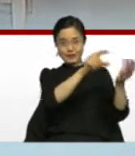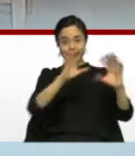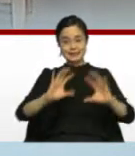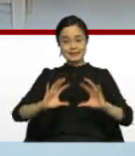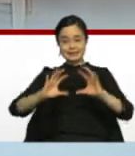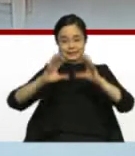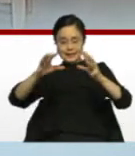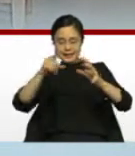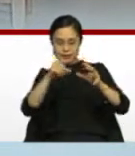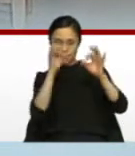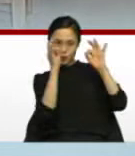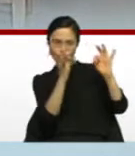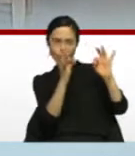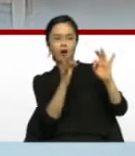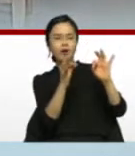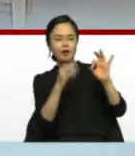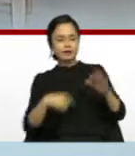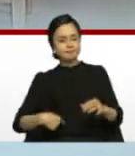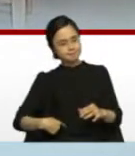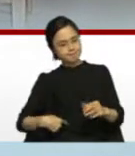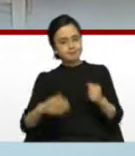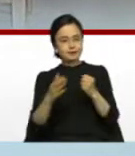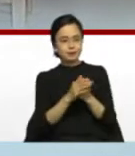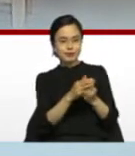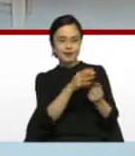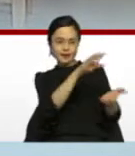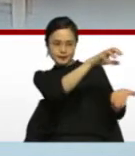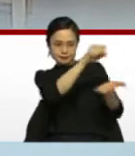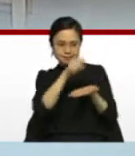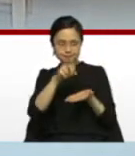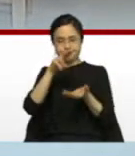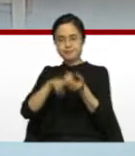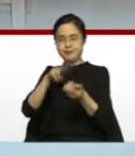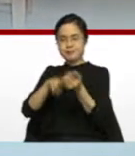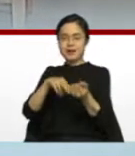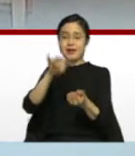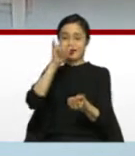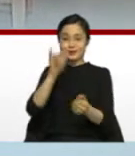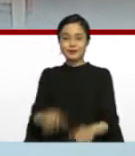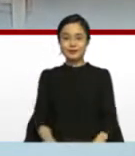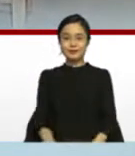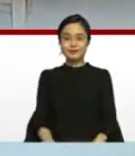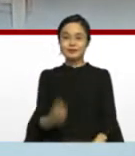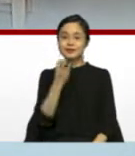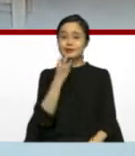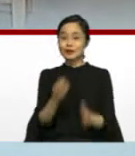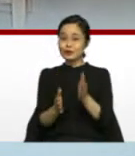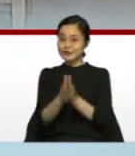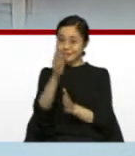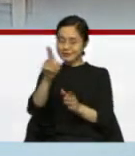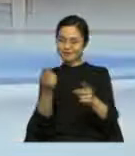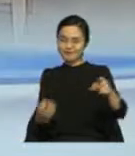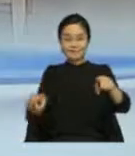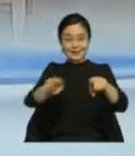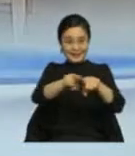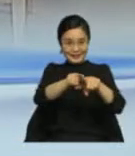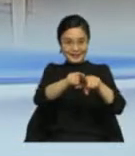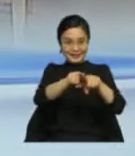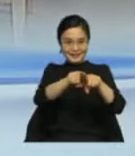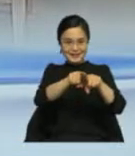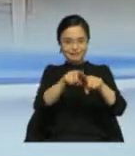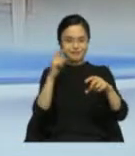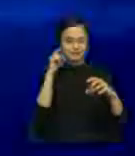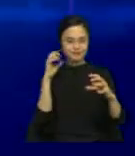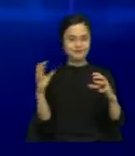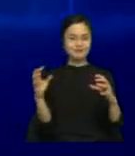시민운동을 뜻하는데요. 성북구가 자치구 최초로 공정무역센터를 운영하며 그 뜻을 함께하고 있습니다. 이혜진 기자의